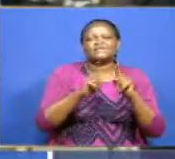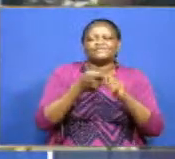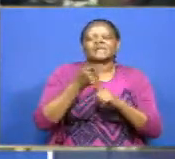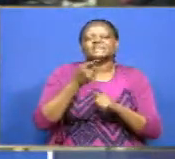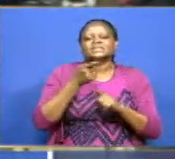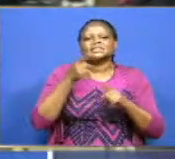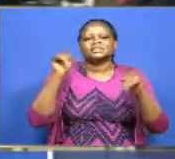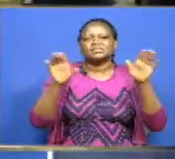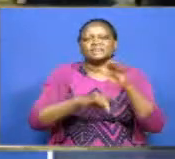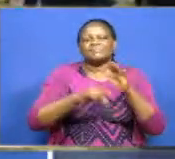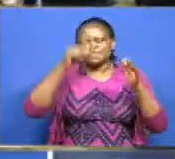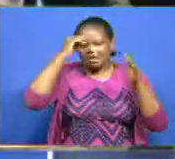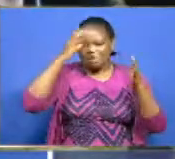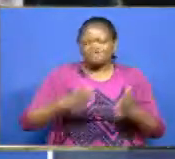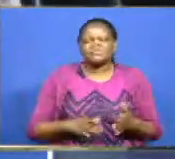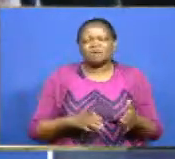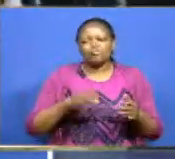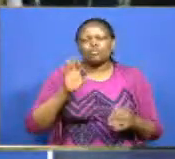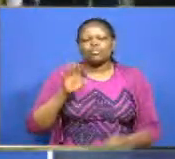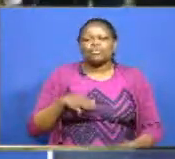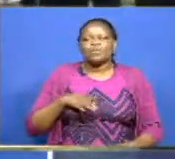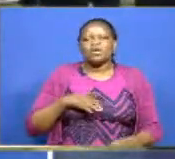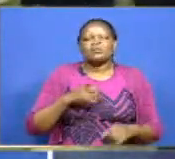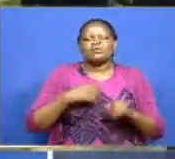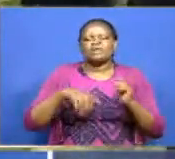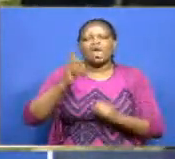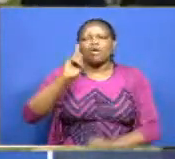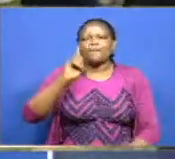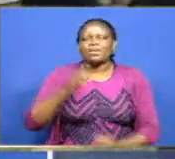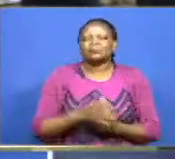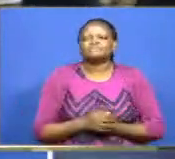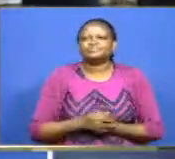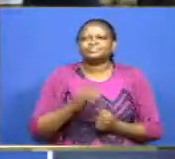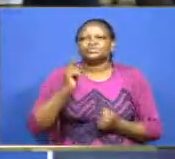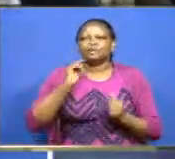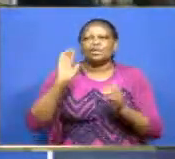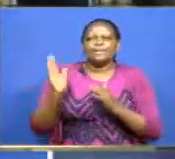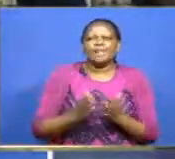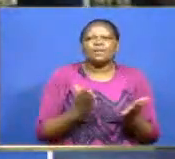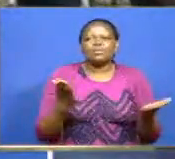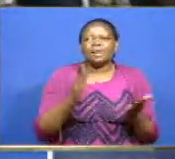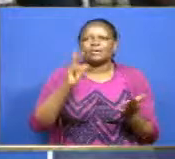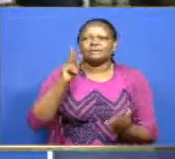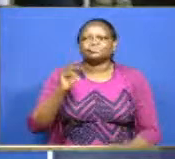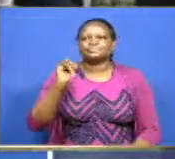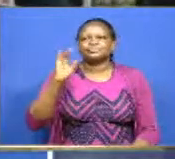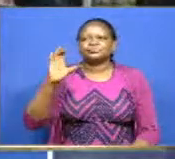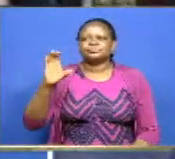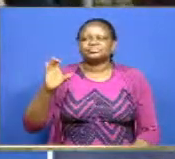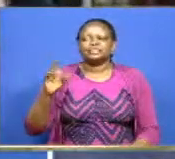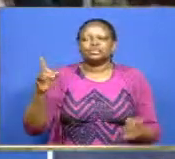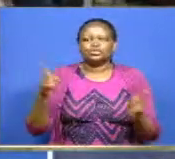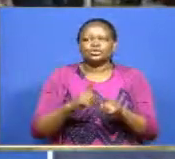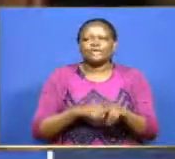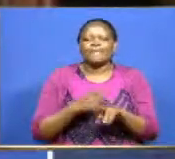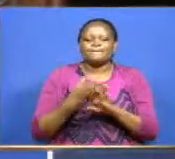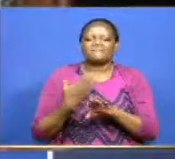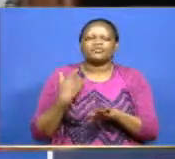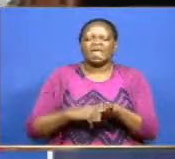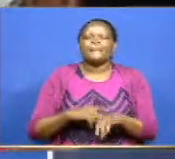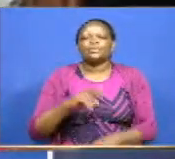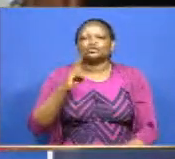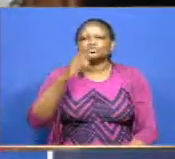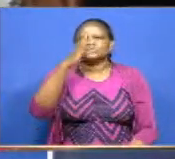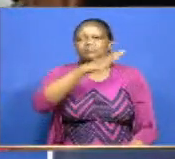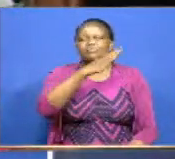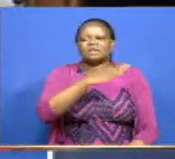kaunti ya Nairobi. Sherehe hiyo iliandaliwa katika jumba la mikutano la KICC muda mfupi kabla saa 8 alasiri.